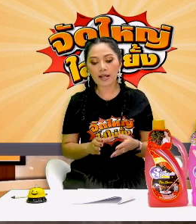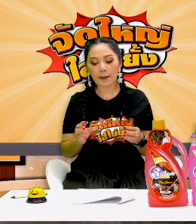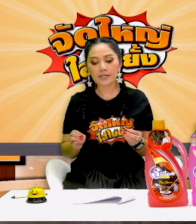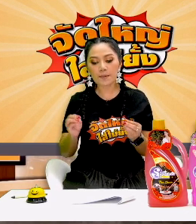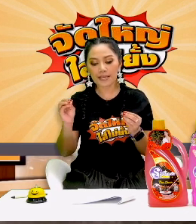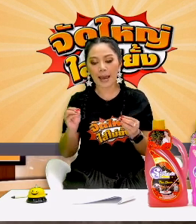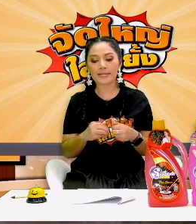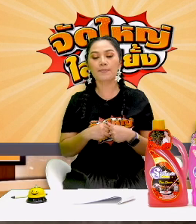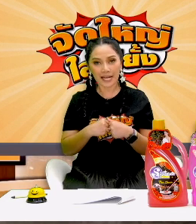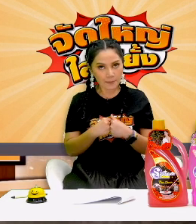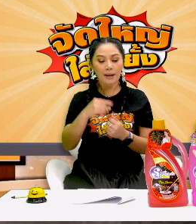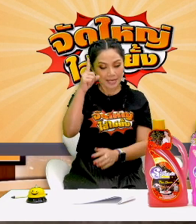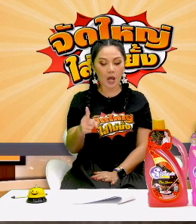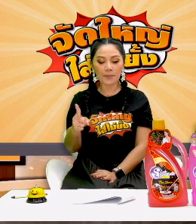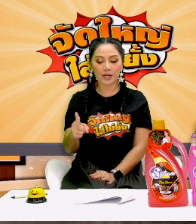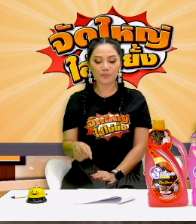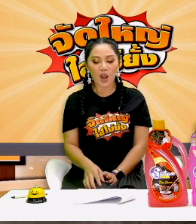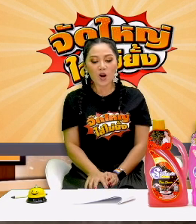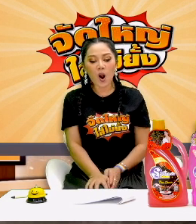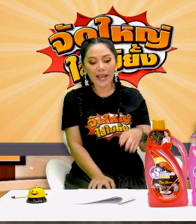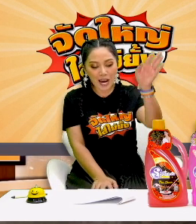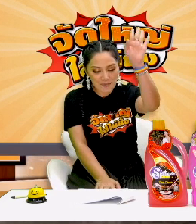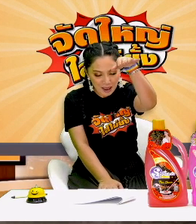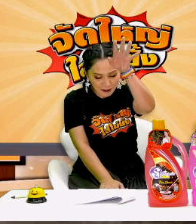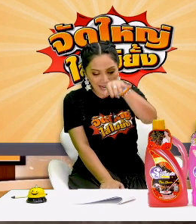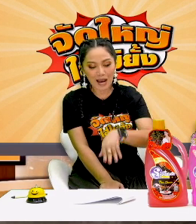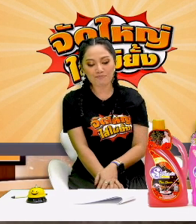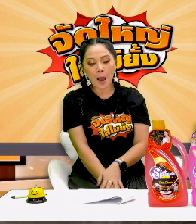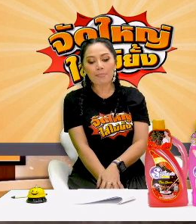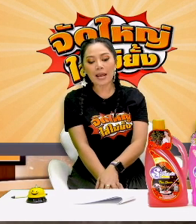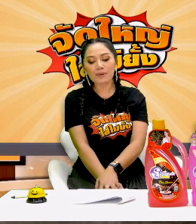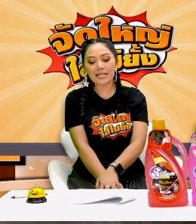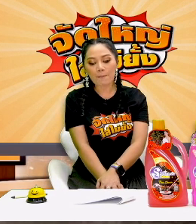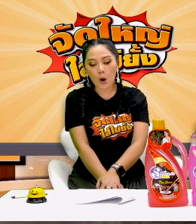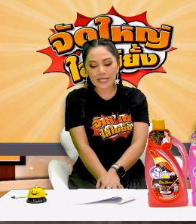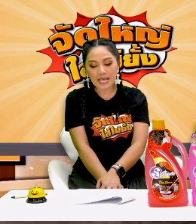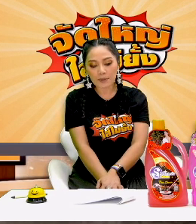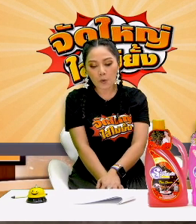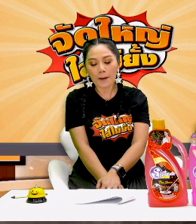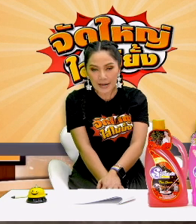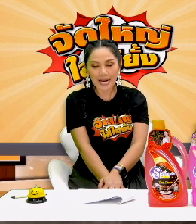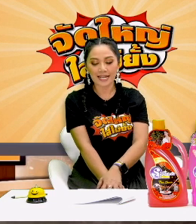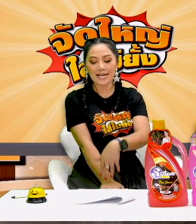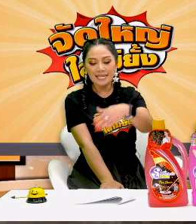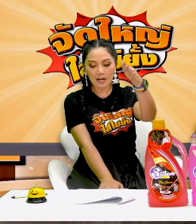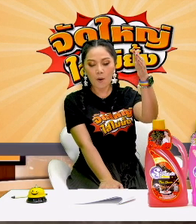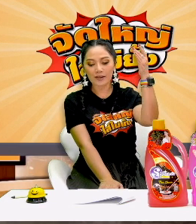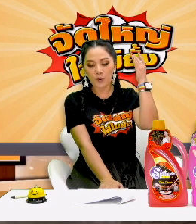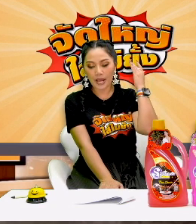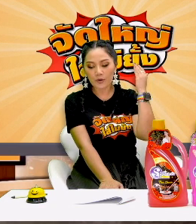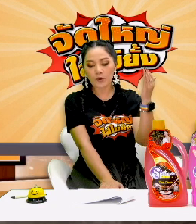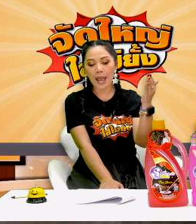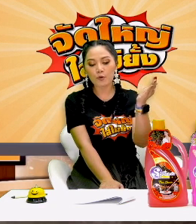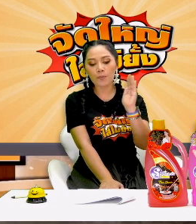รวจก็เลยทำหนังสือประสานที่สำนักงานอนามัยอีกรอบนึงขอให้เข้ามาให้ปากคำประเด็นพฤติกรรมของดีเจมะตูมและเพื่อนที่ระหว่างอ